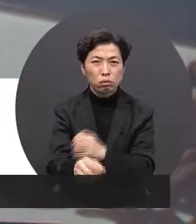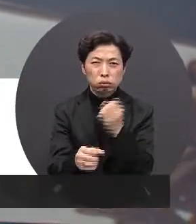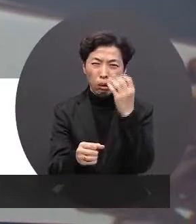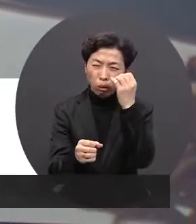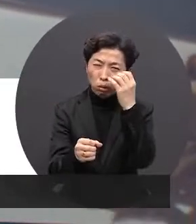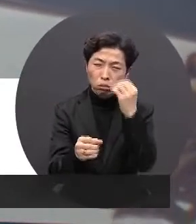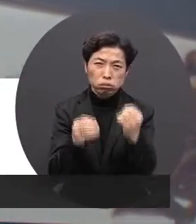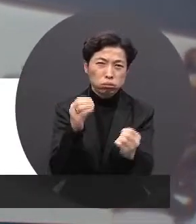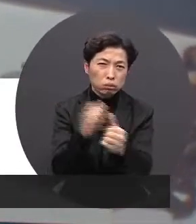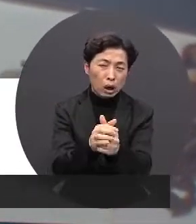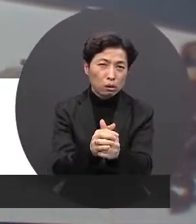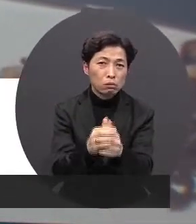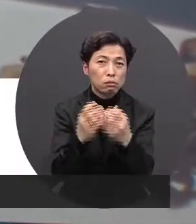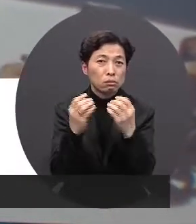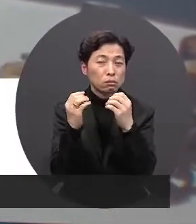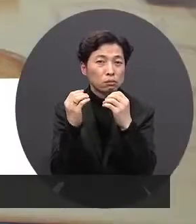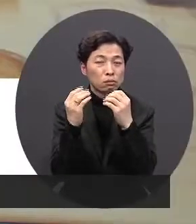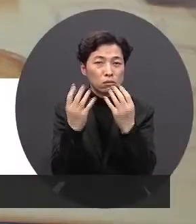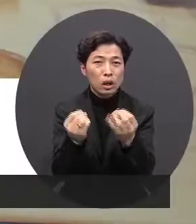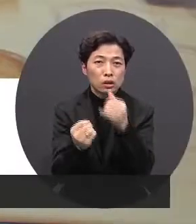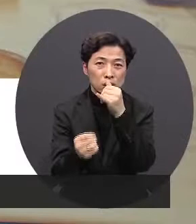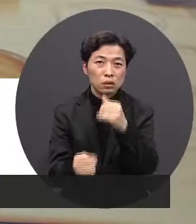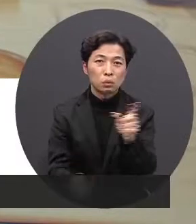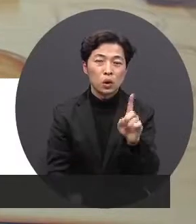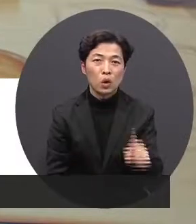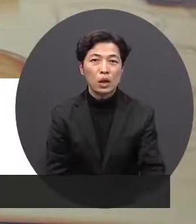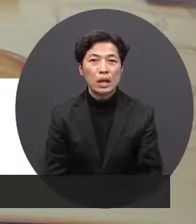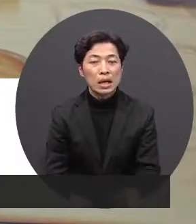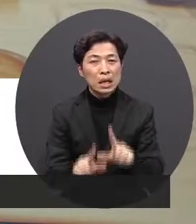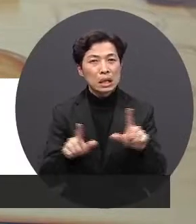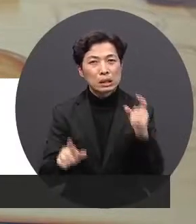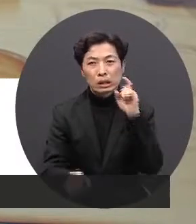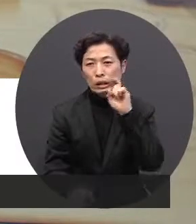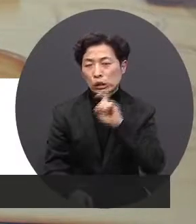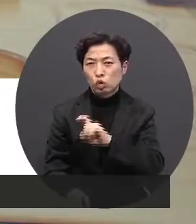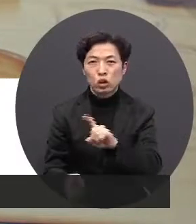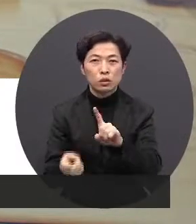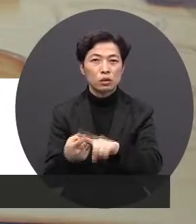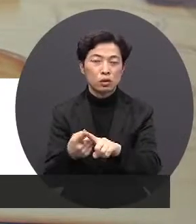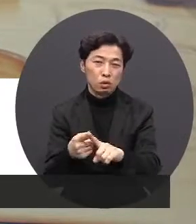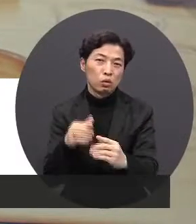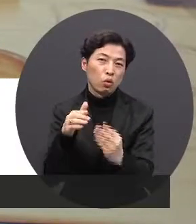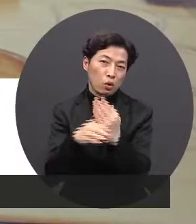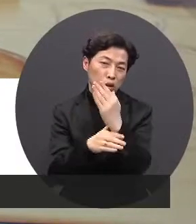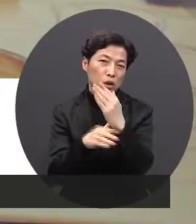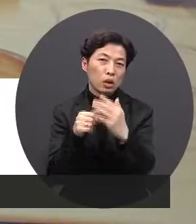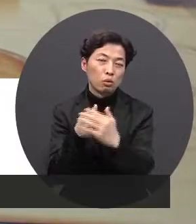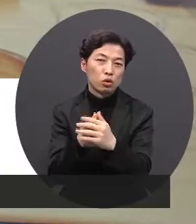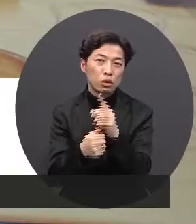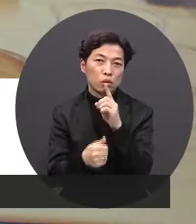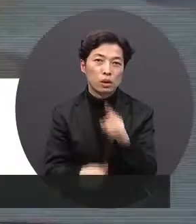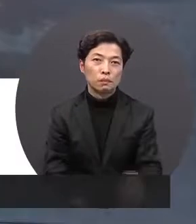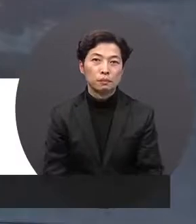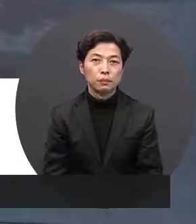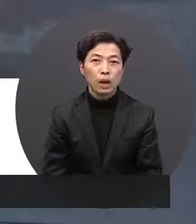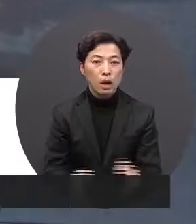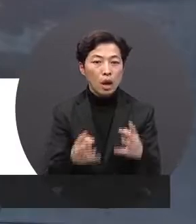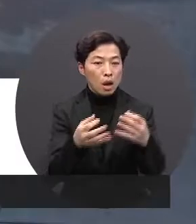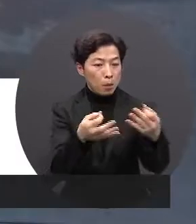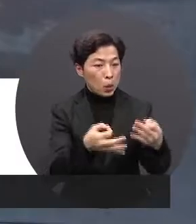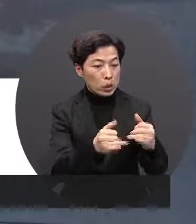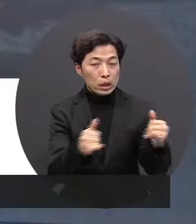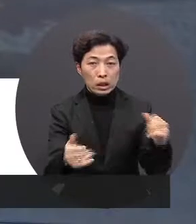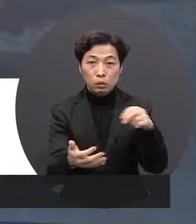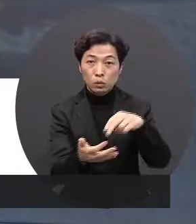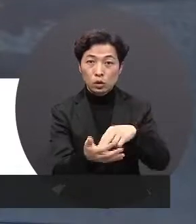이상한 작품들이 눈을 끄는 이유, 바로 일상의 익숙함을 뛰어넘기 때문인데요. 대중의 입장에선